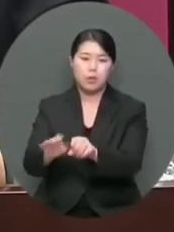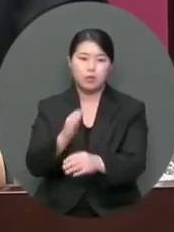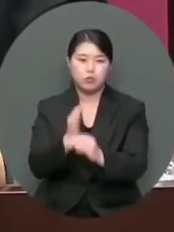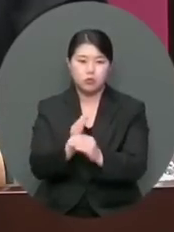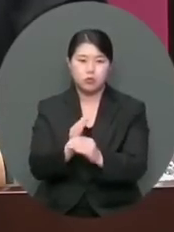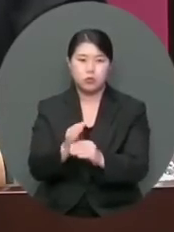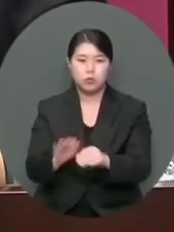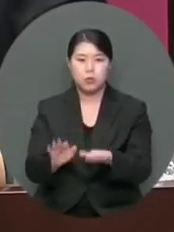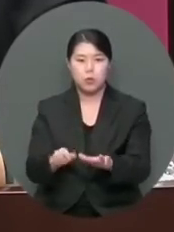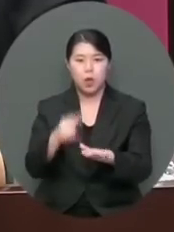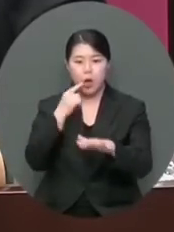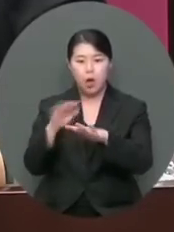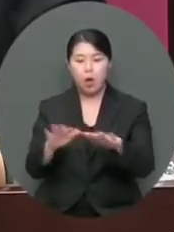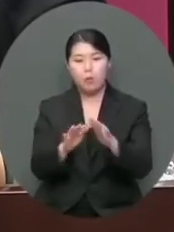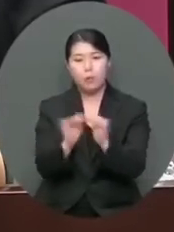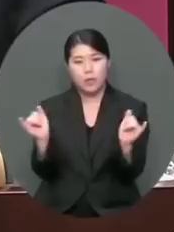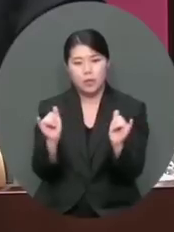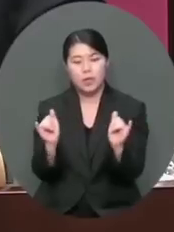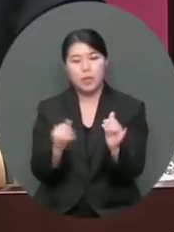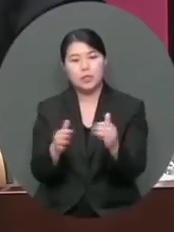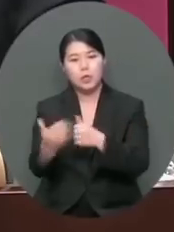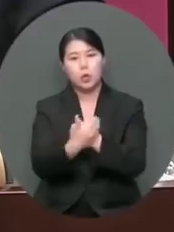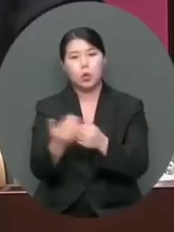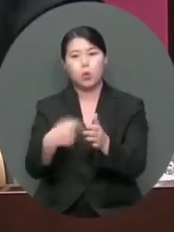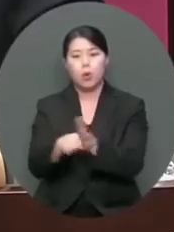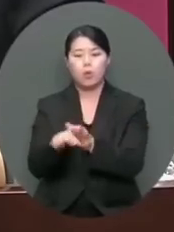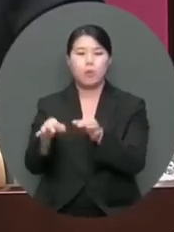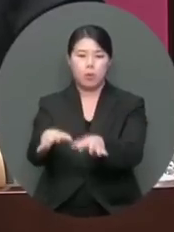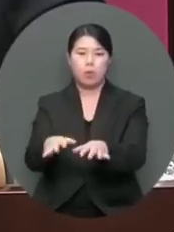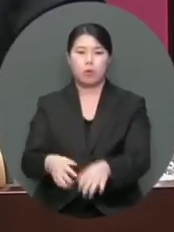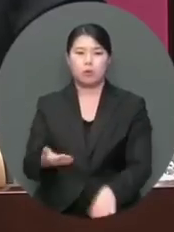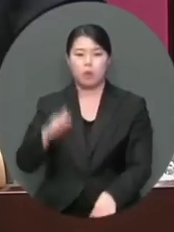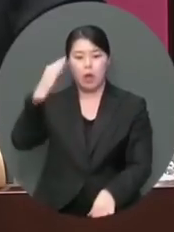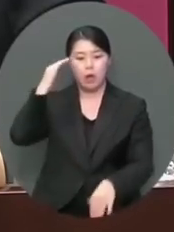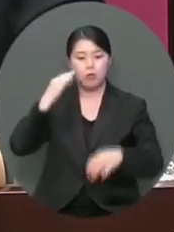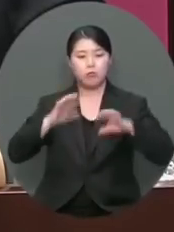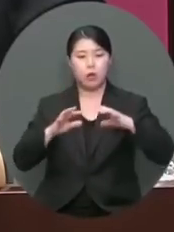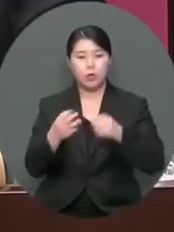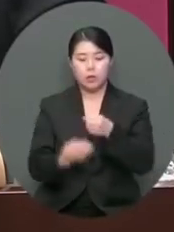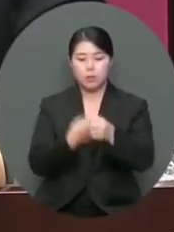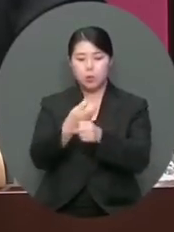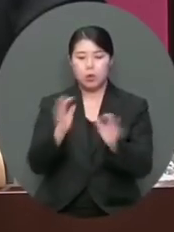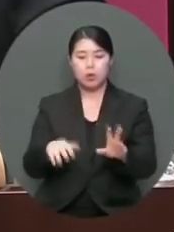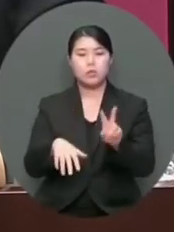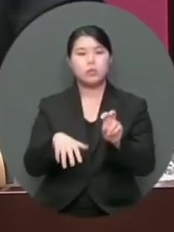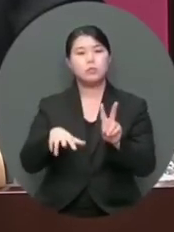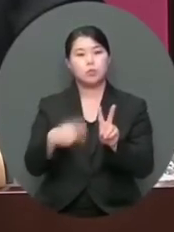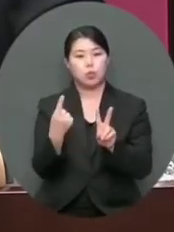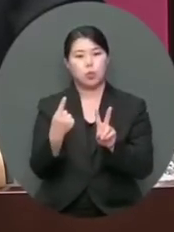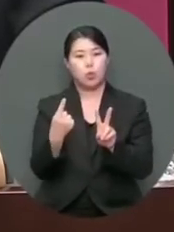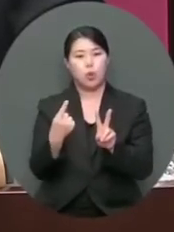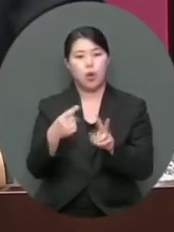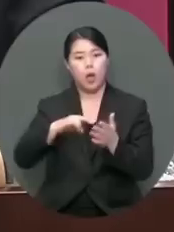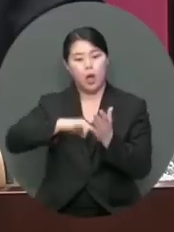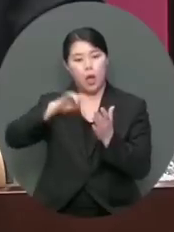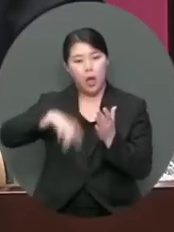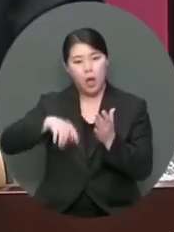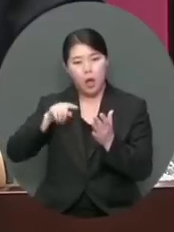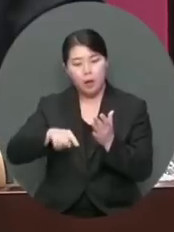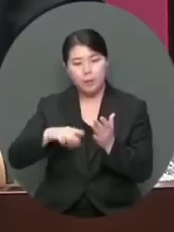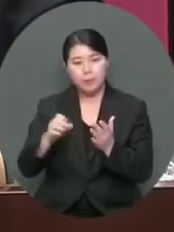엔을 마련하는데 우리는 국민에게 비용 전가해서 30년 동안 22조 국민 혈세를 오염수 대응